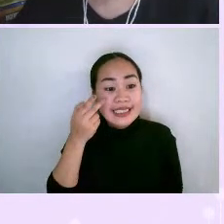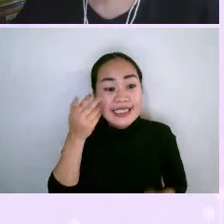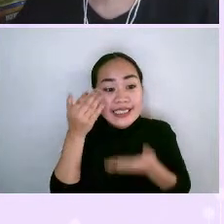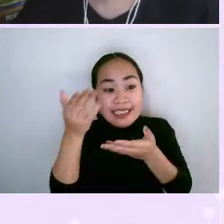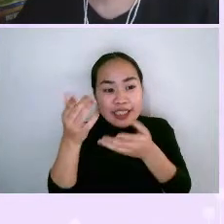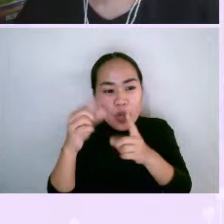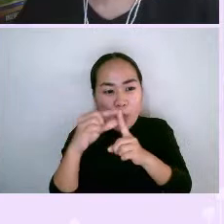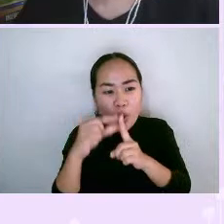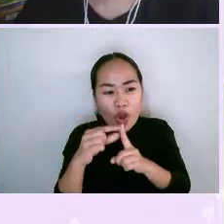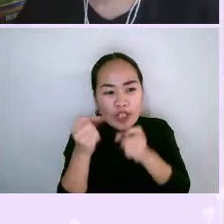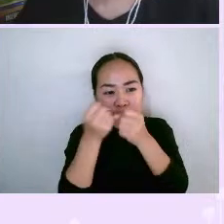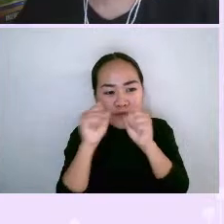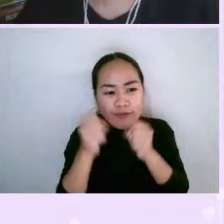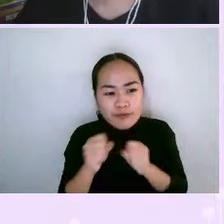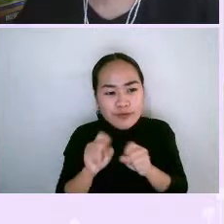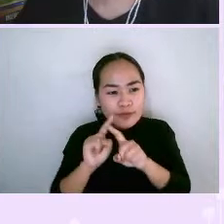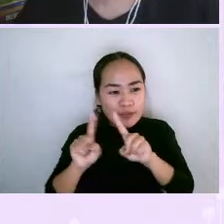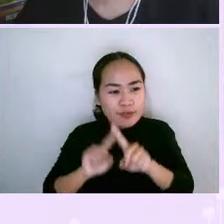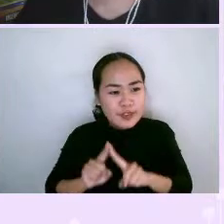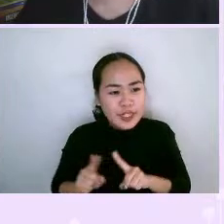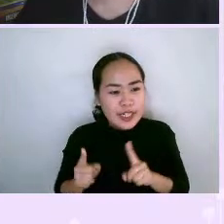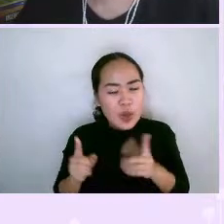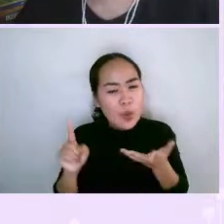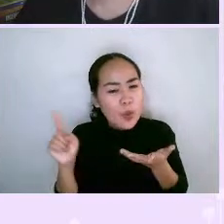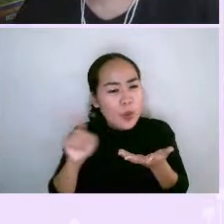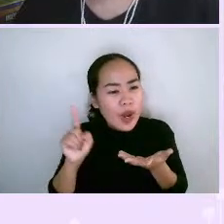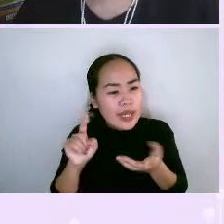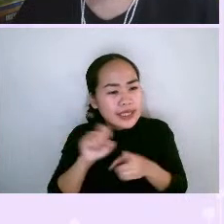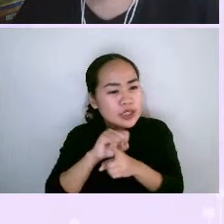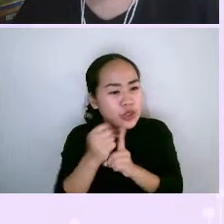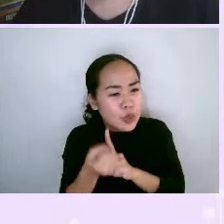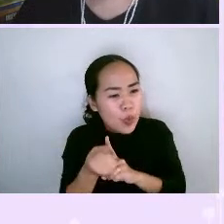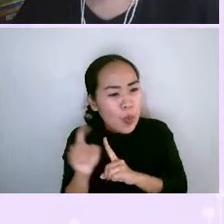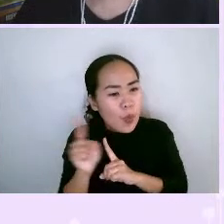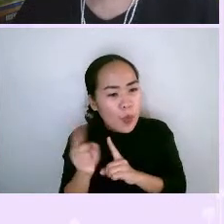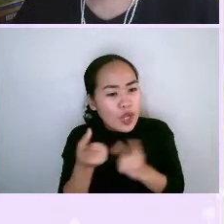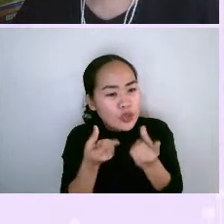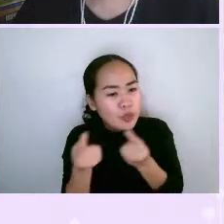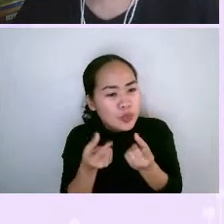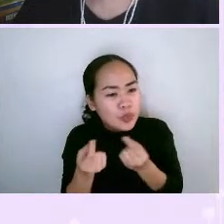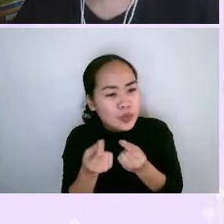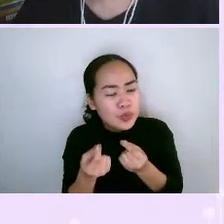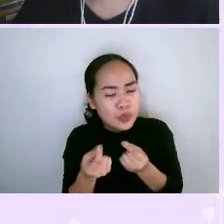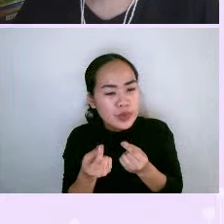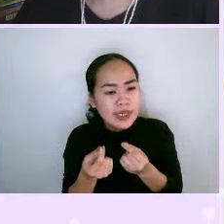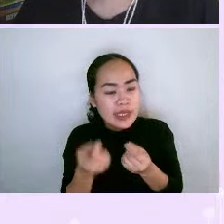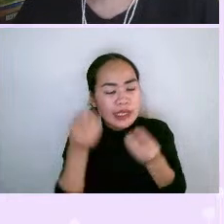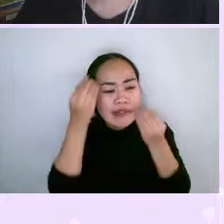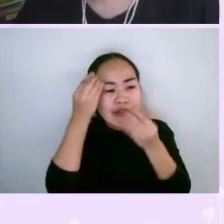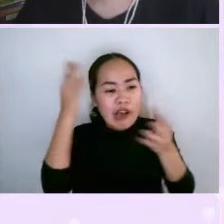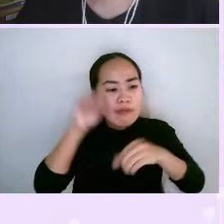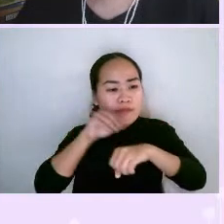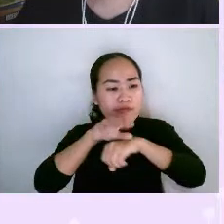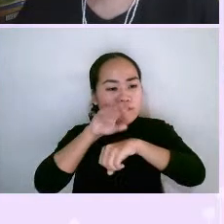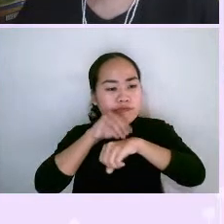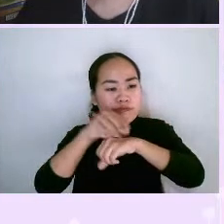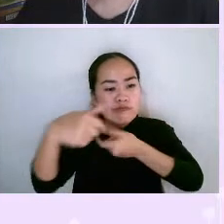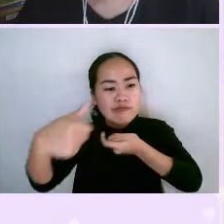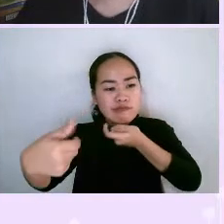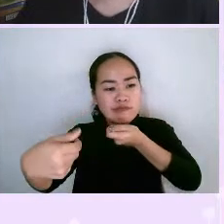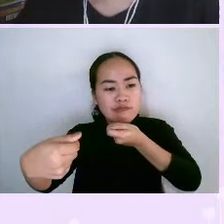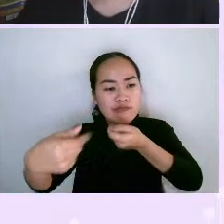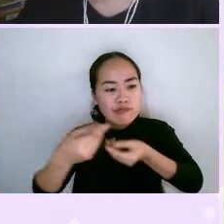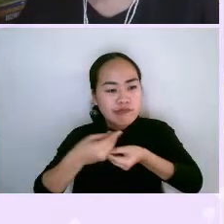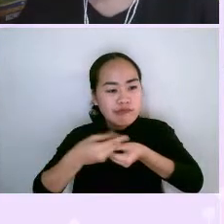kung ano daw ang sitwasyon at anong dapat gagawin. Advisory, monitor, the harvest, and pwede nang